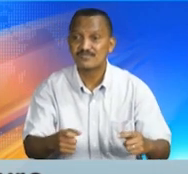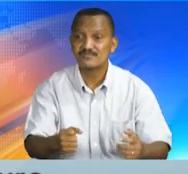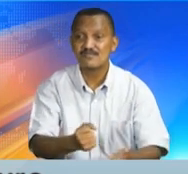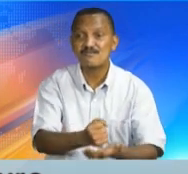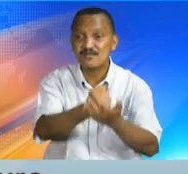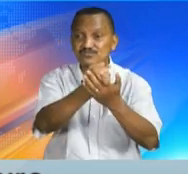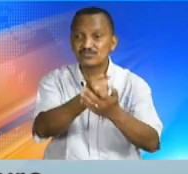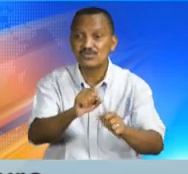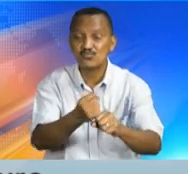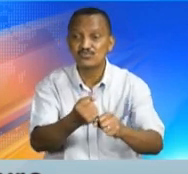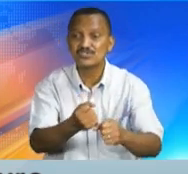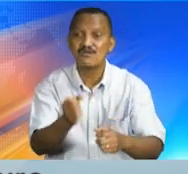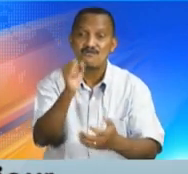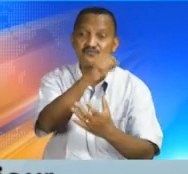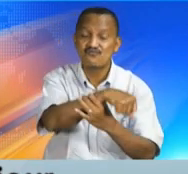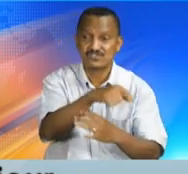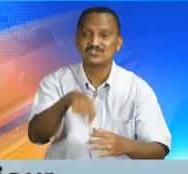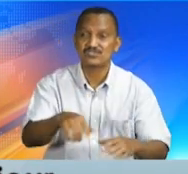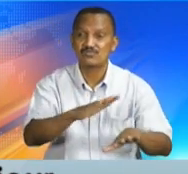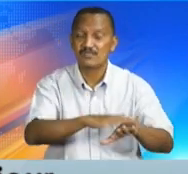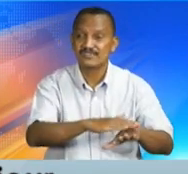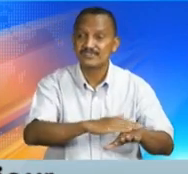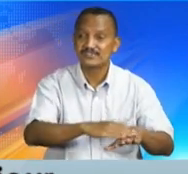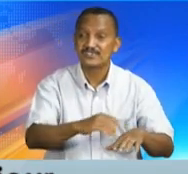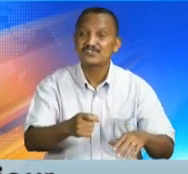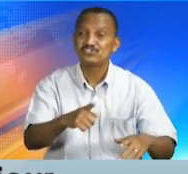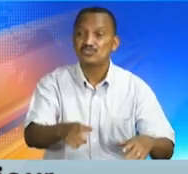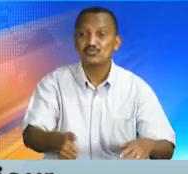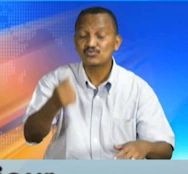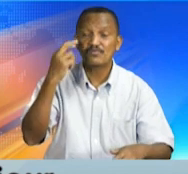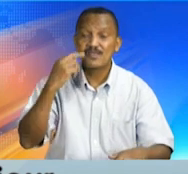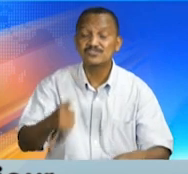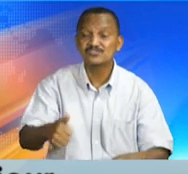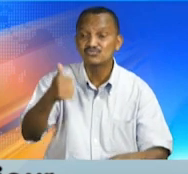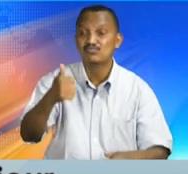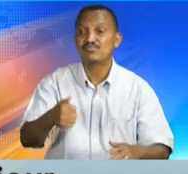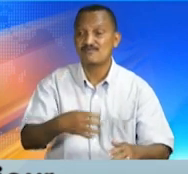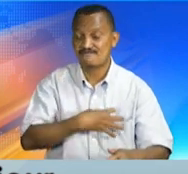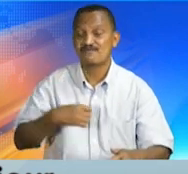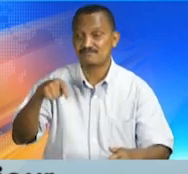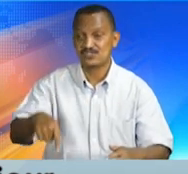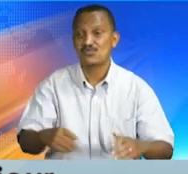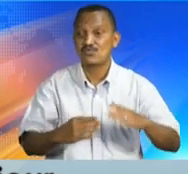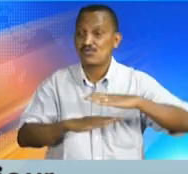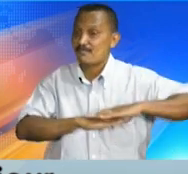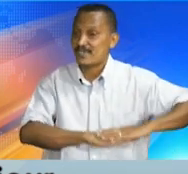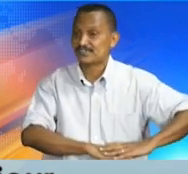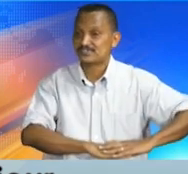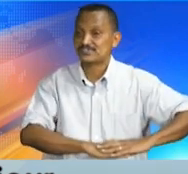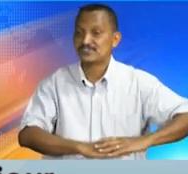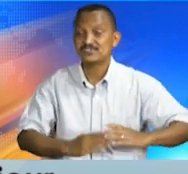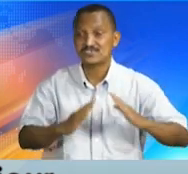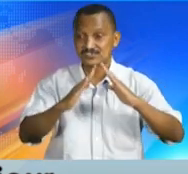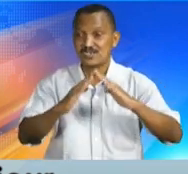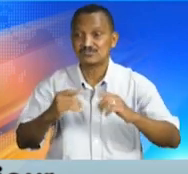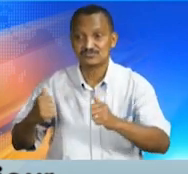manome lanja indray ny vokatra Tantely eto Madagasikara. Izay ihany koa tompoko lasa tompoko vavy no entinay mamarana izao fandarana izao ankasitrahana enao tany an-tokantrano